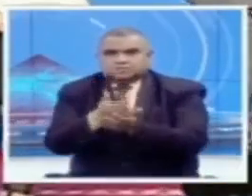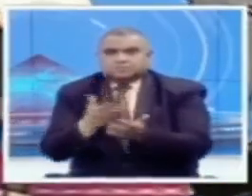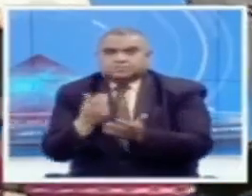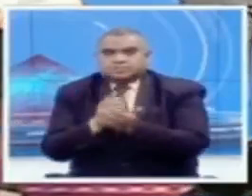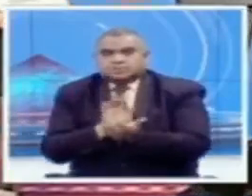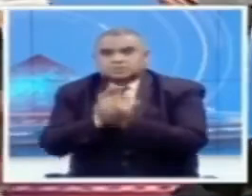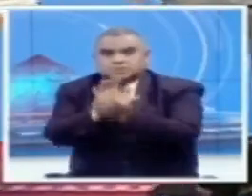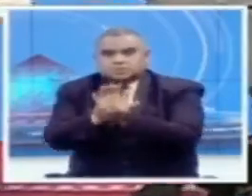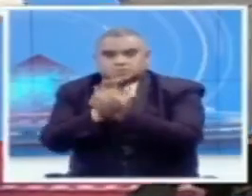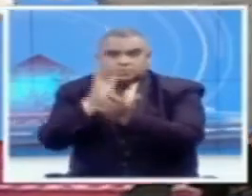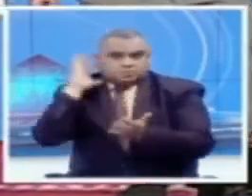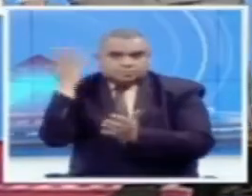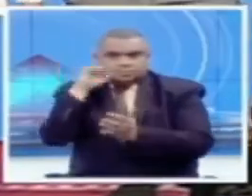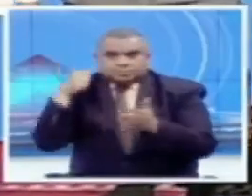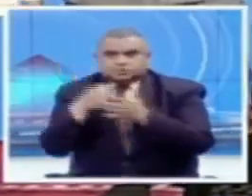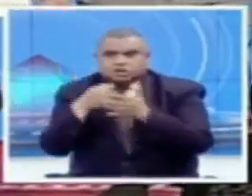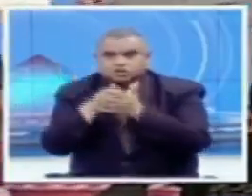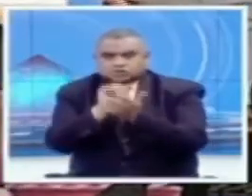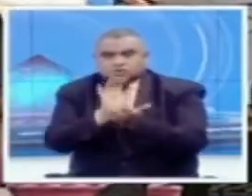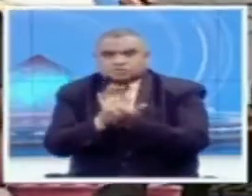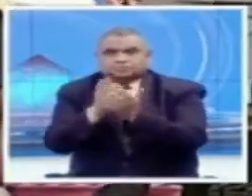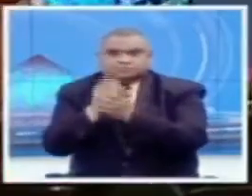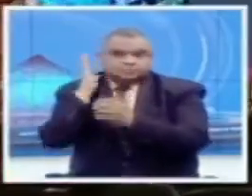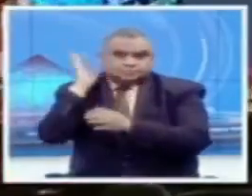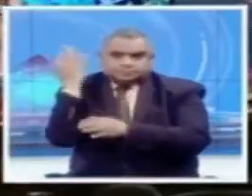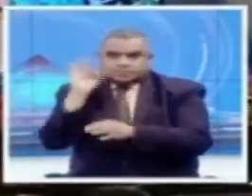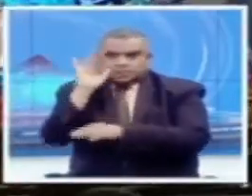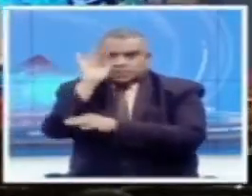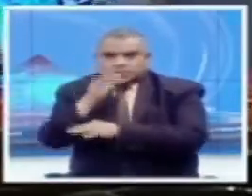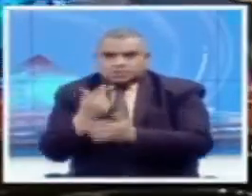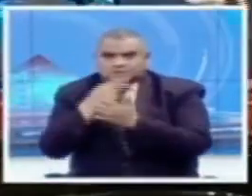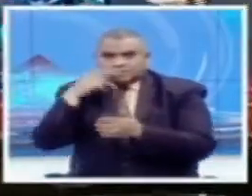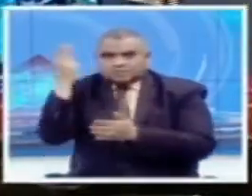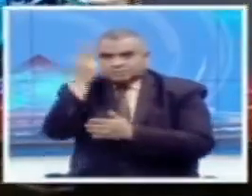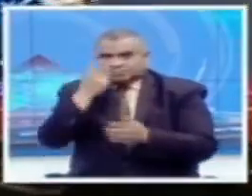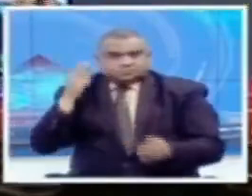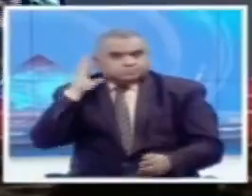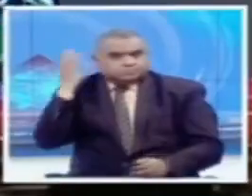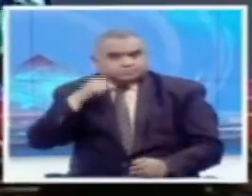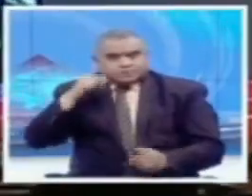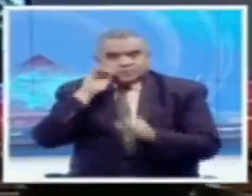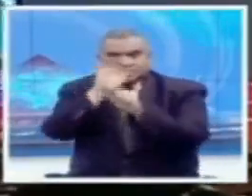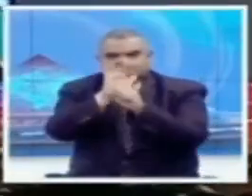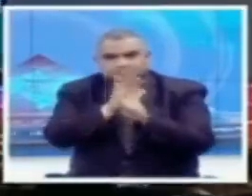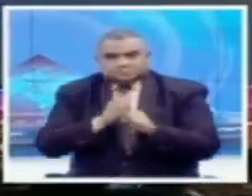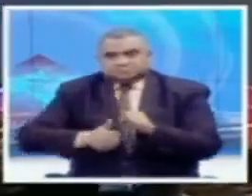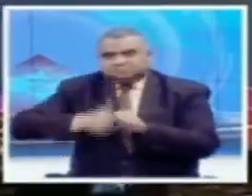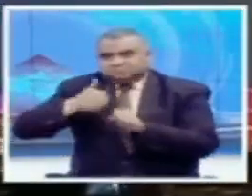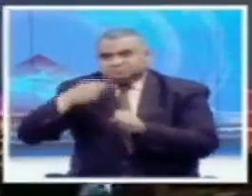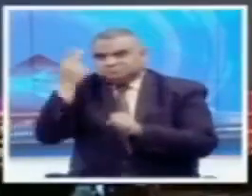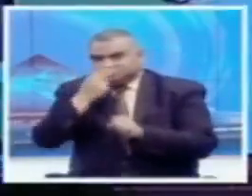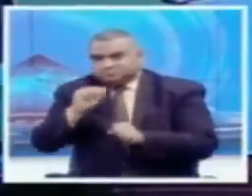تكريم لرواد أفنوا حياتهم في حب ورعاية وتجديد التراث والحفاظ عليه وإحيائه من